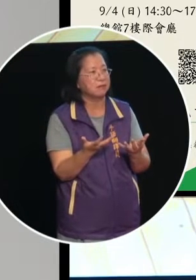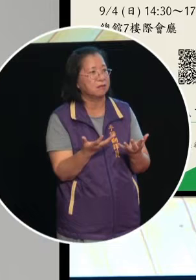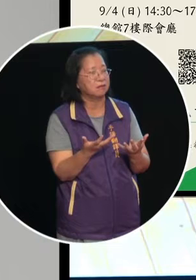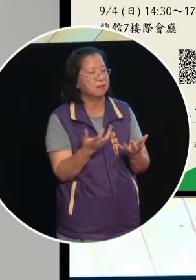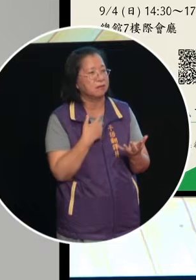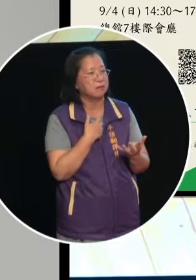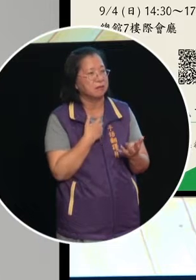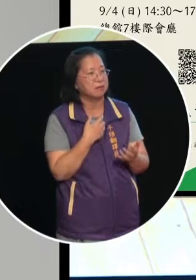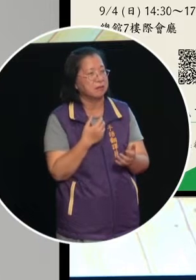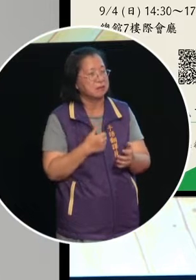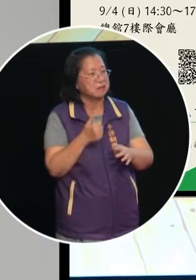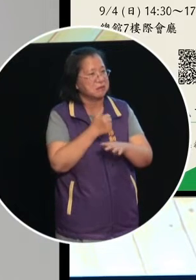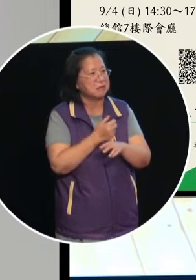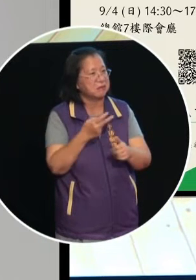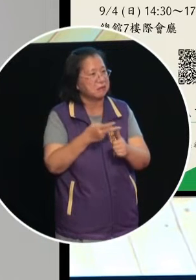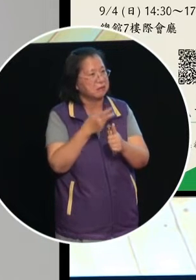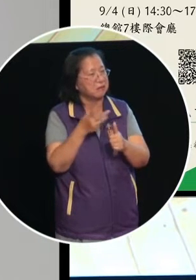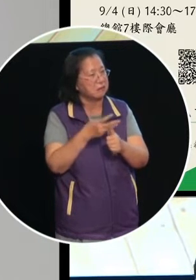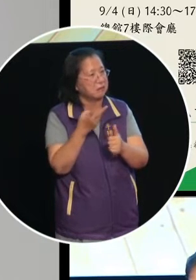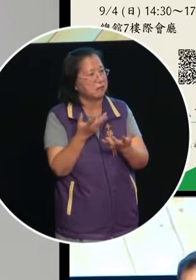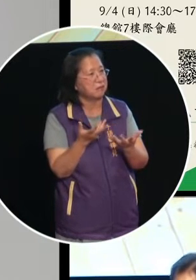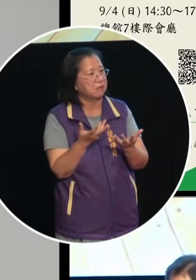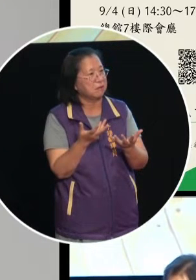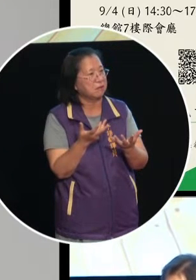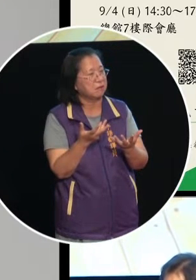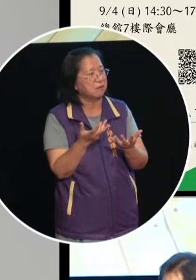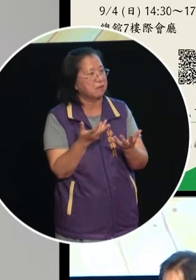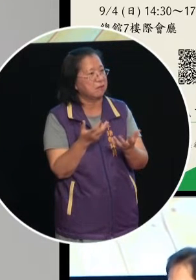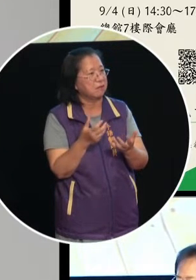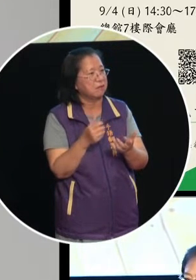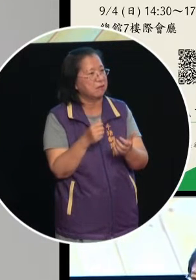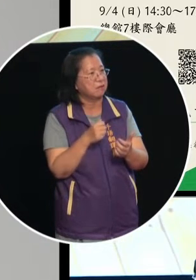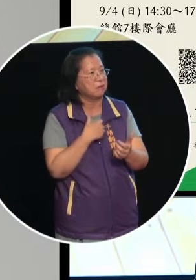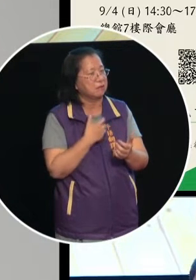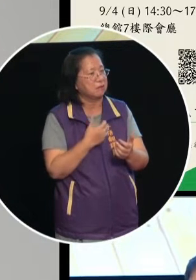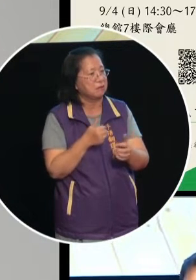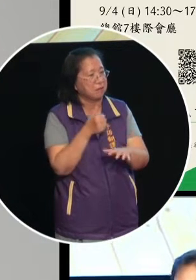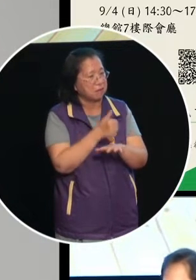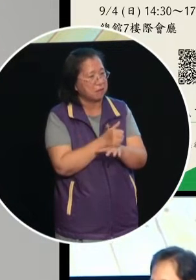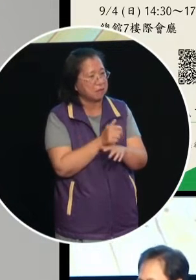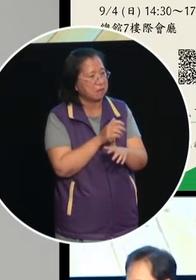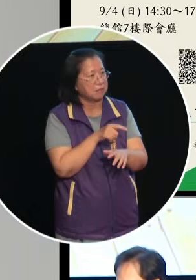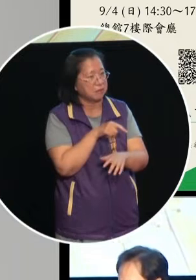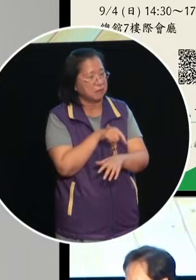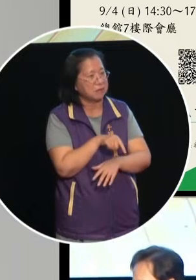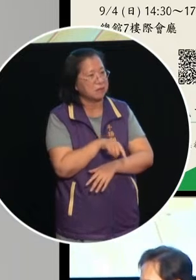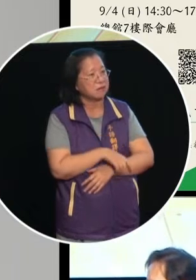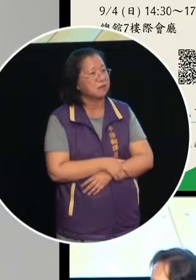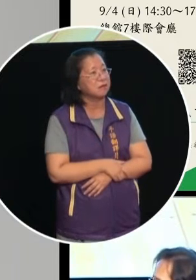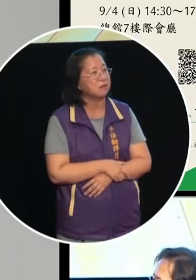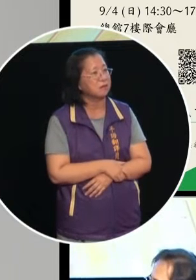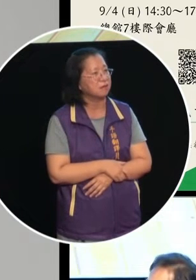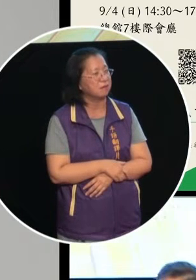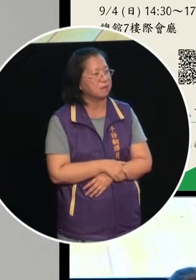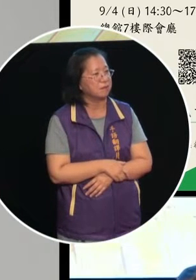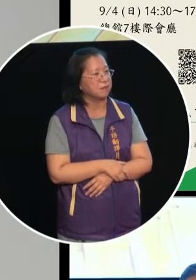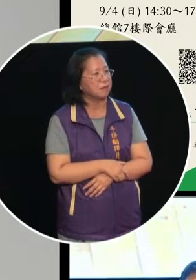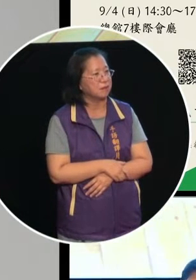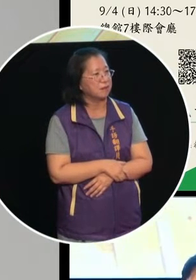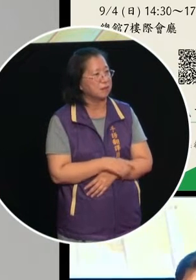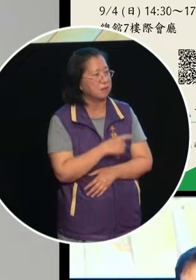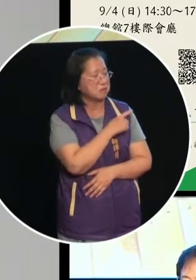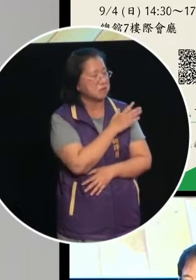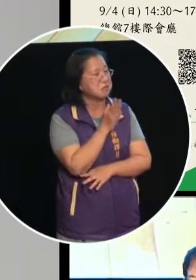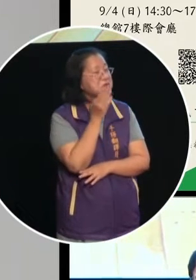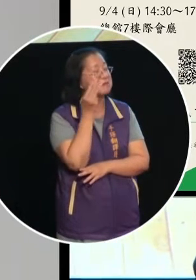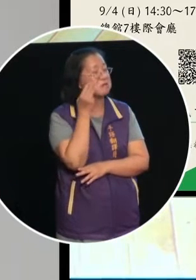三人物、第五人都没有。只有第五、第六、第七，这个建筑从事建筑的